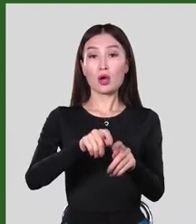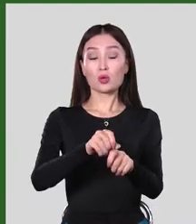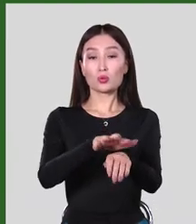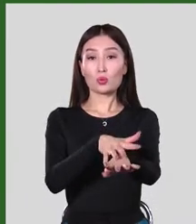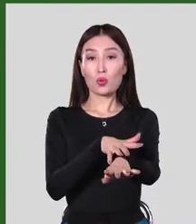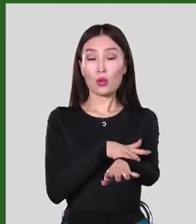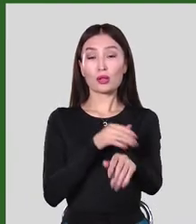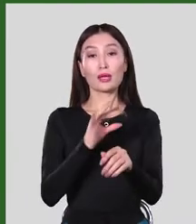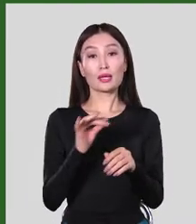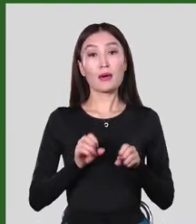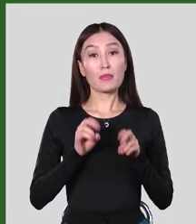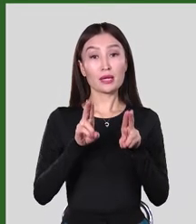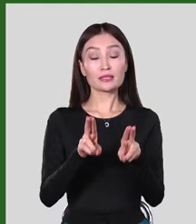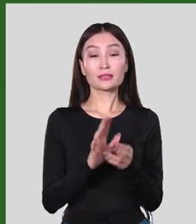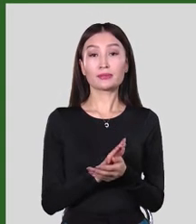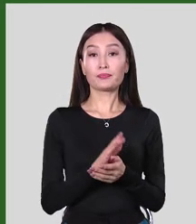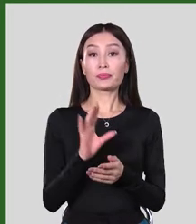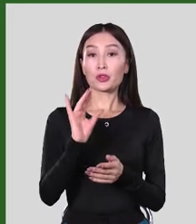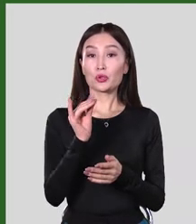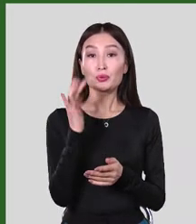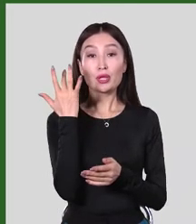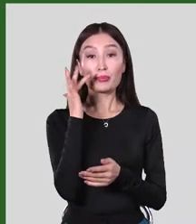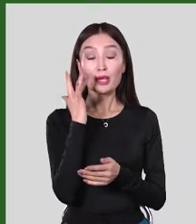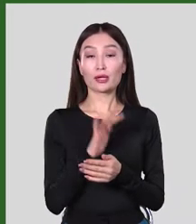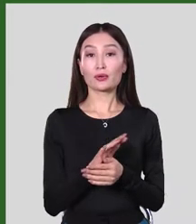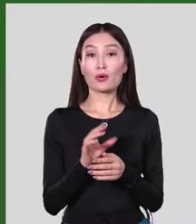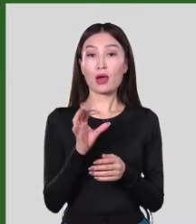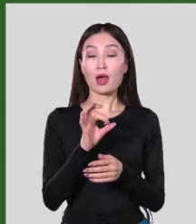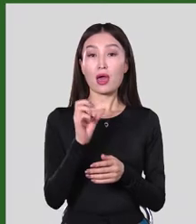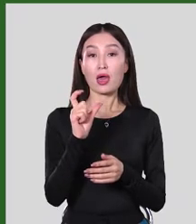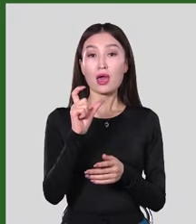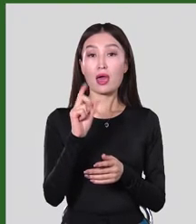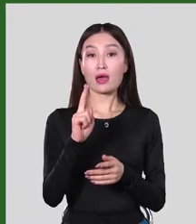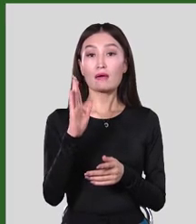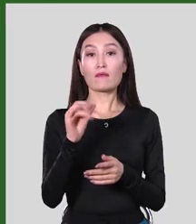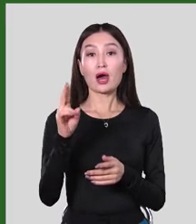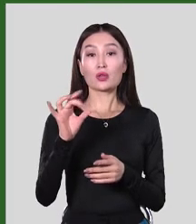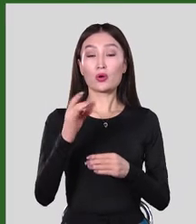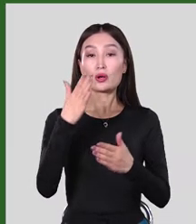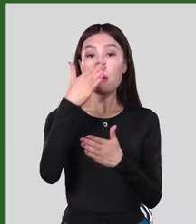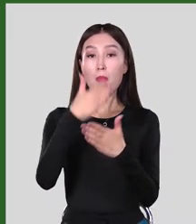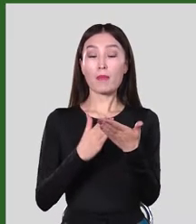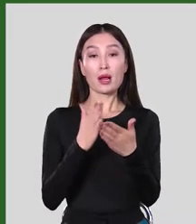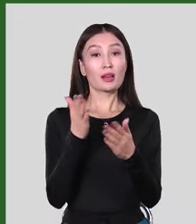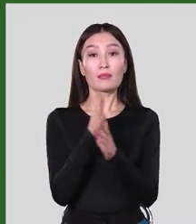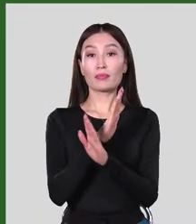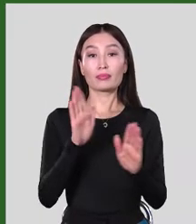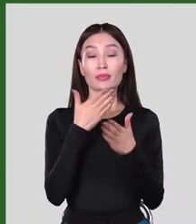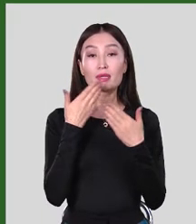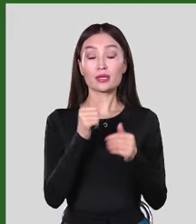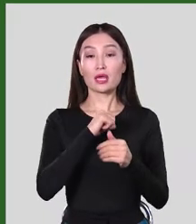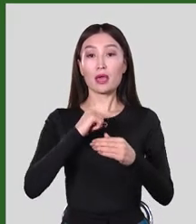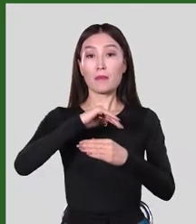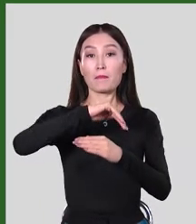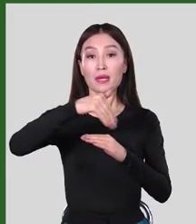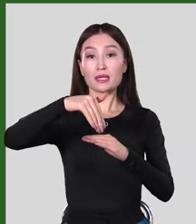и опаснее. Южную Америку экватор не делит пополам. Он пересекает ее в